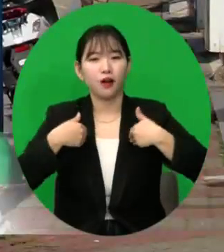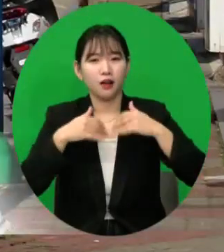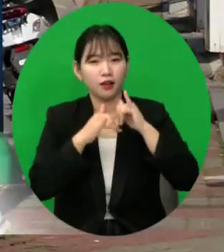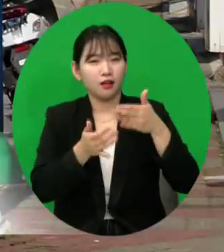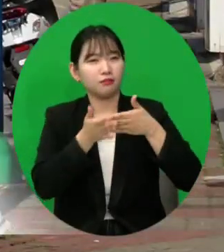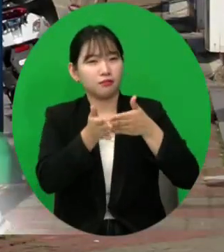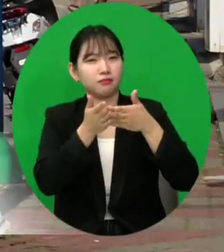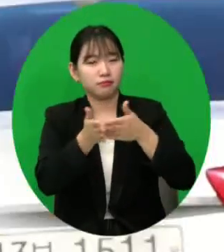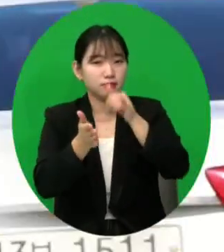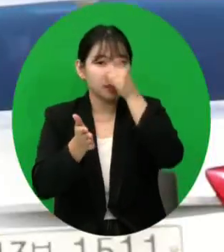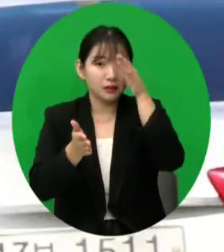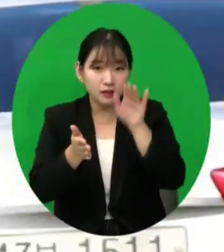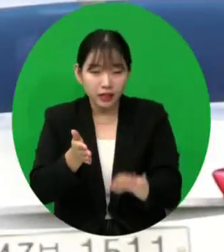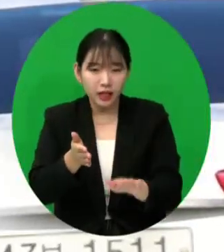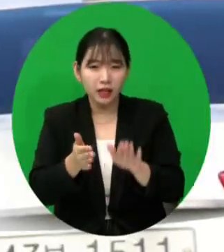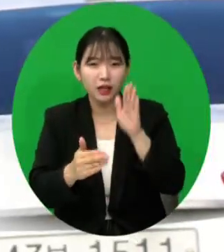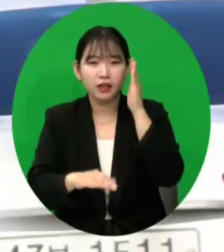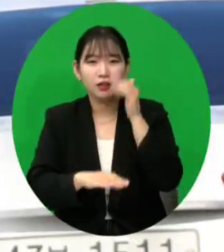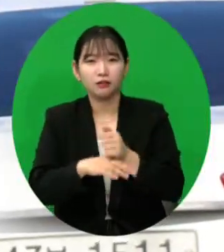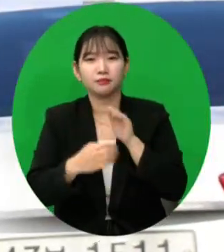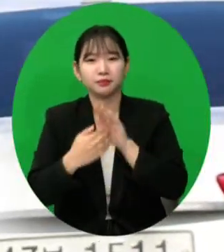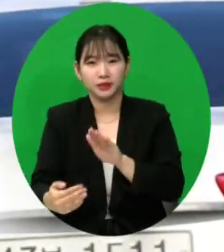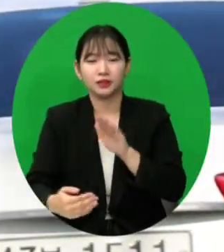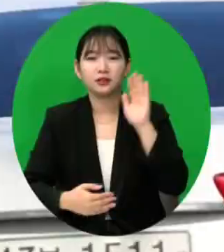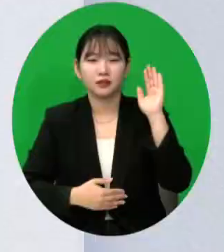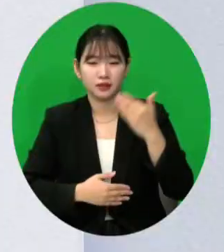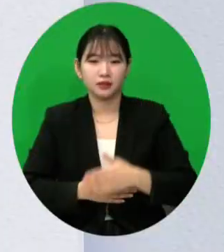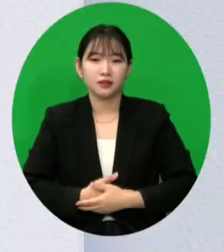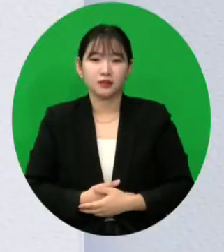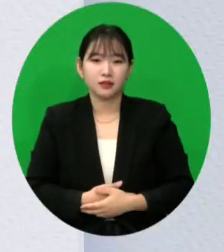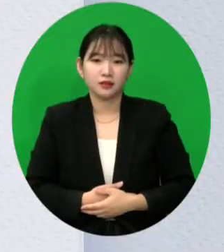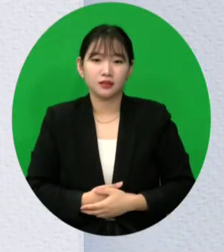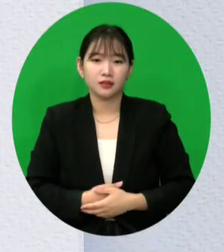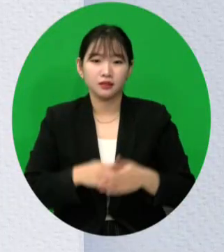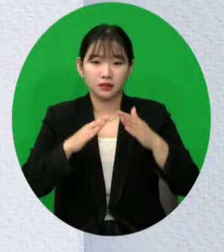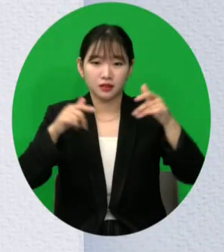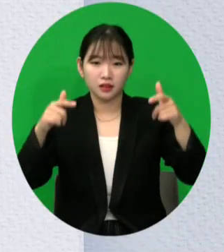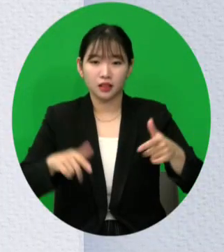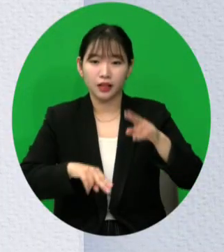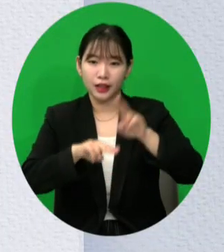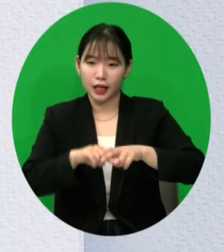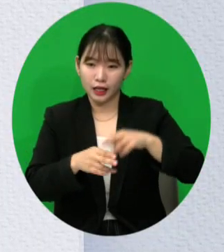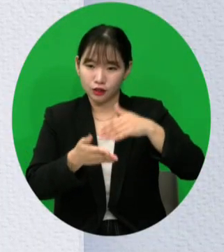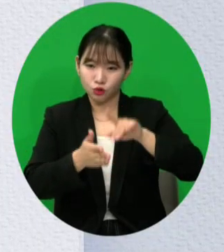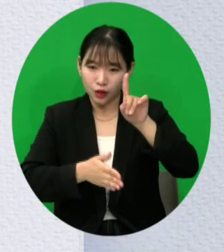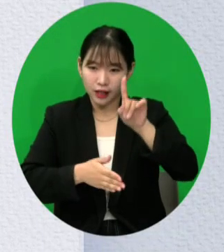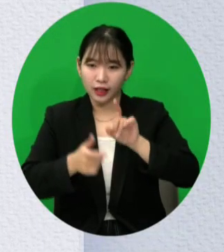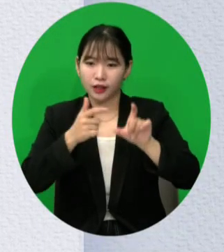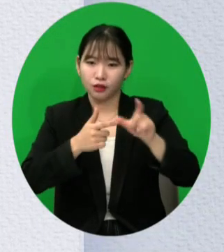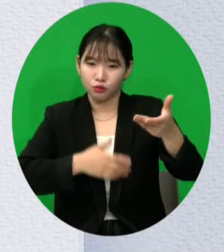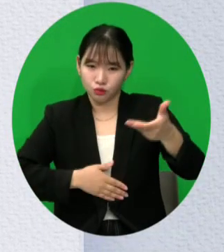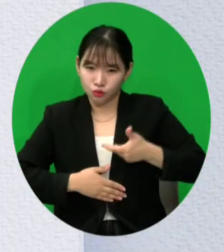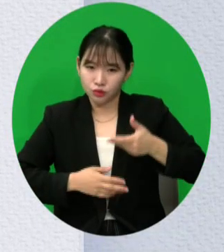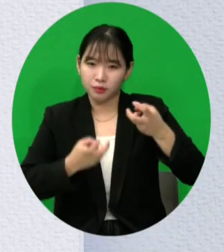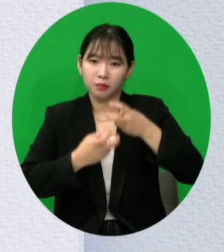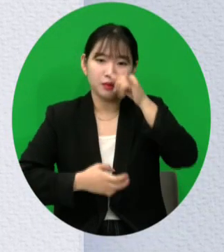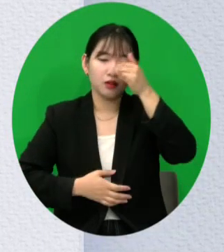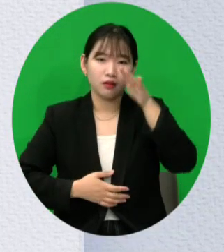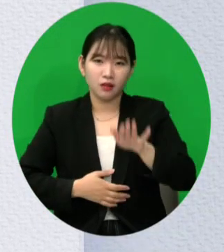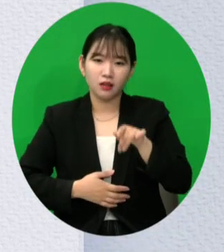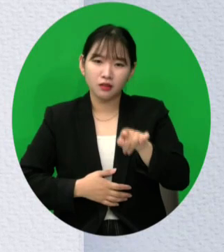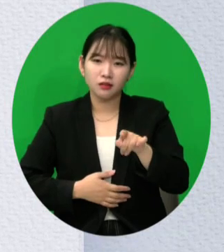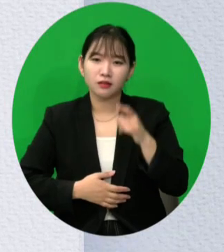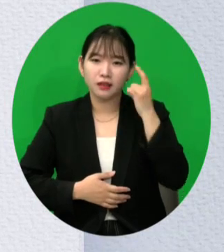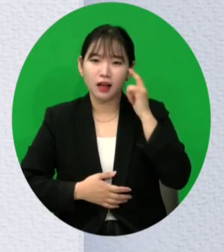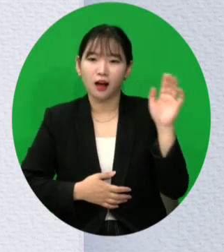도민들의 의견이 제시됐지만 결국 반영되지 않았습니다. 전남의 의석수 하나를 더 늘려주는 방안도 있었는데